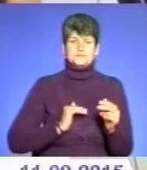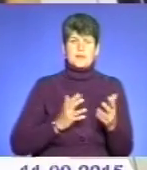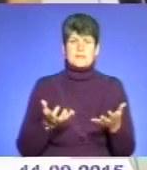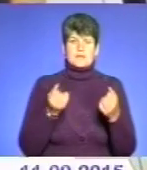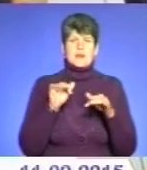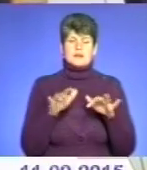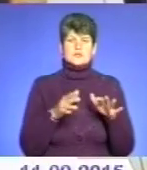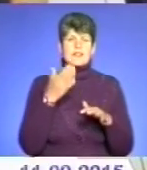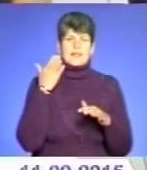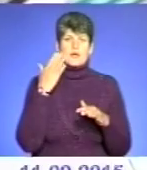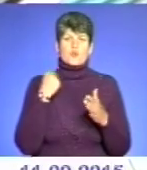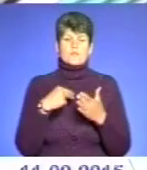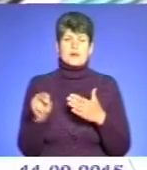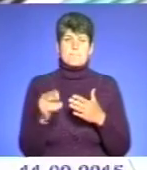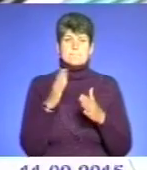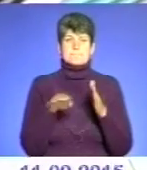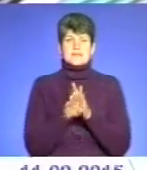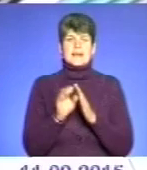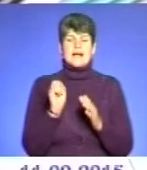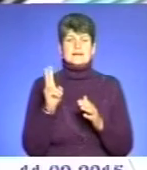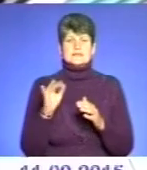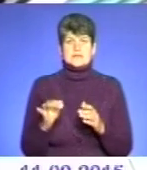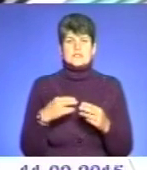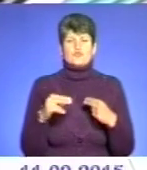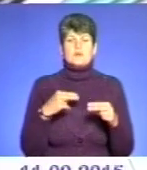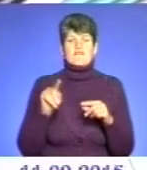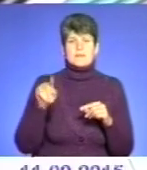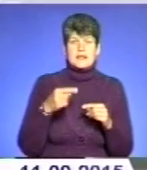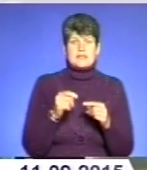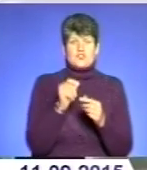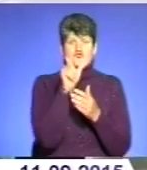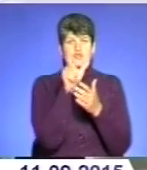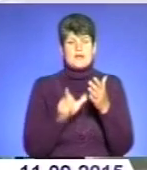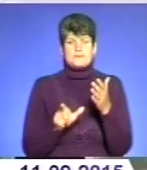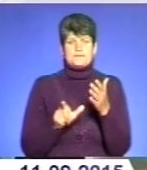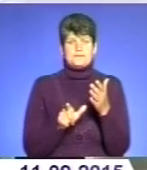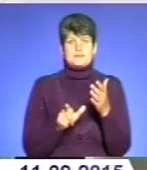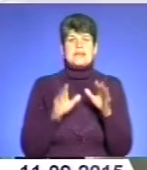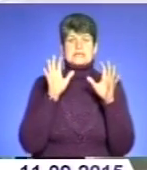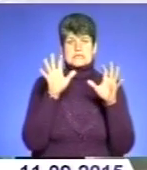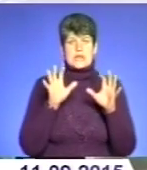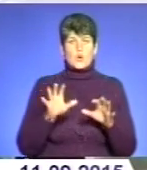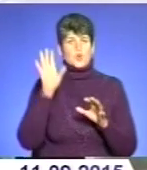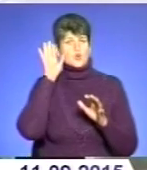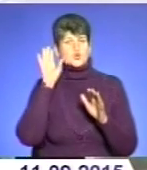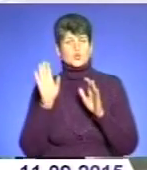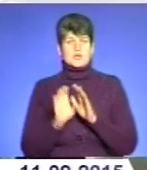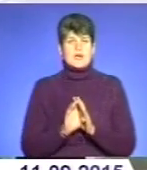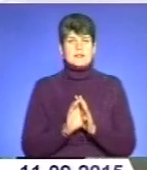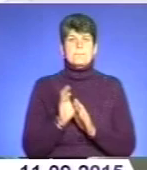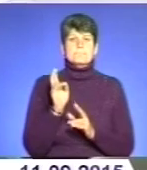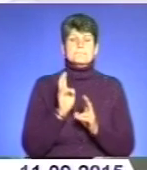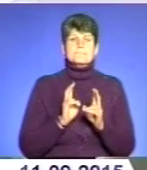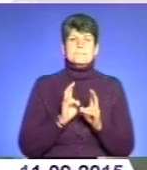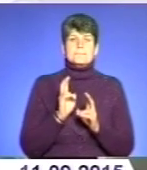легко. Купуючи підакцизний товар, вимагайте розрахунковий чек. Законослухняним